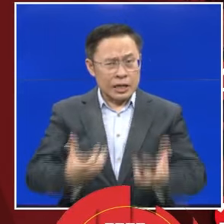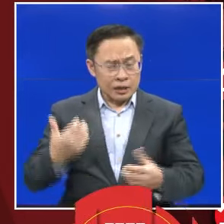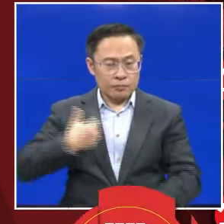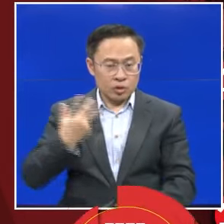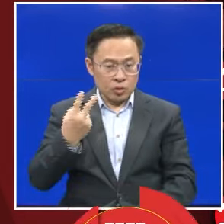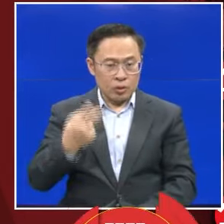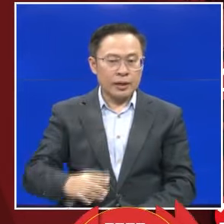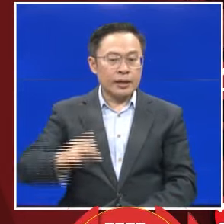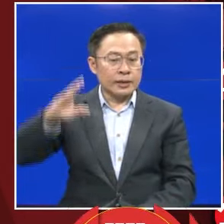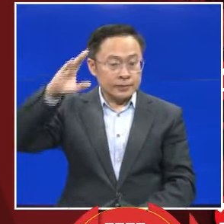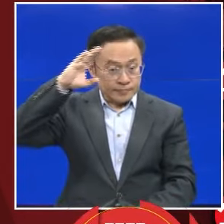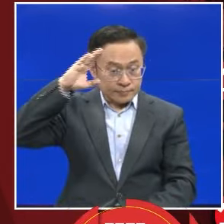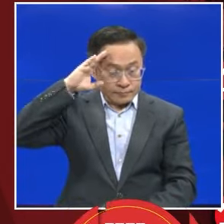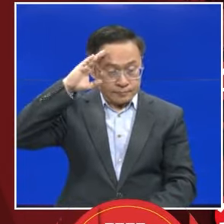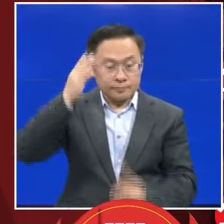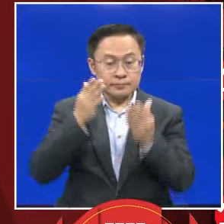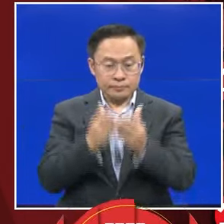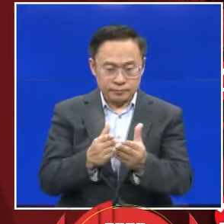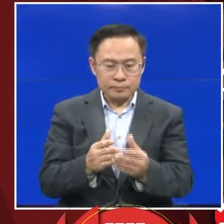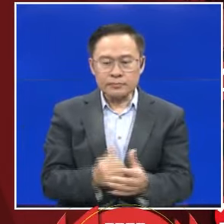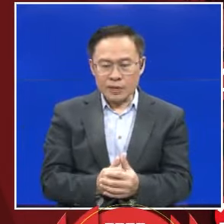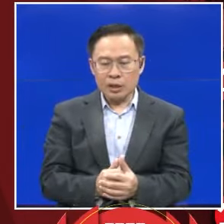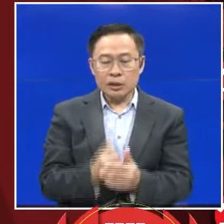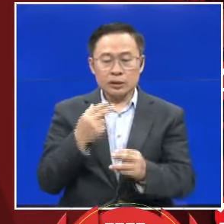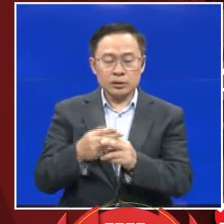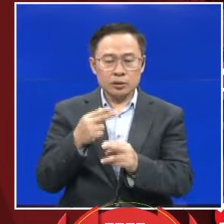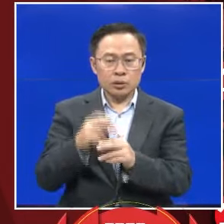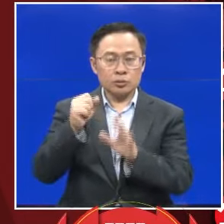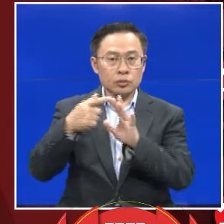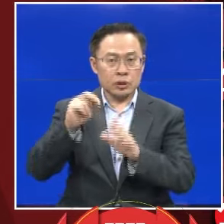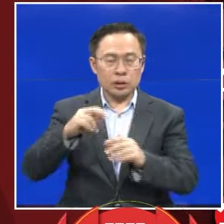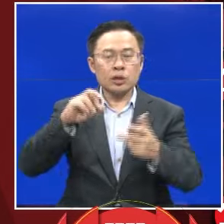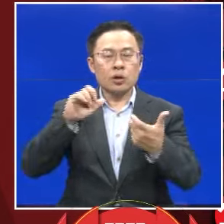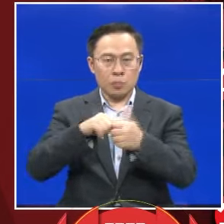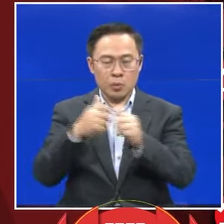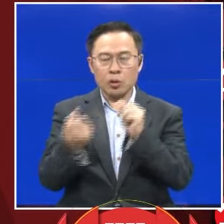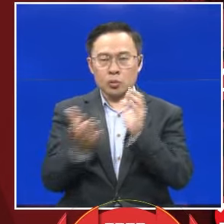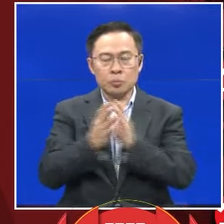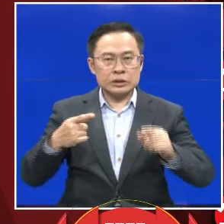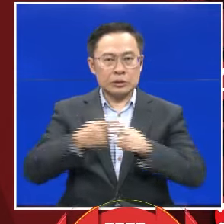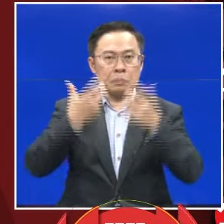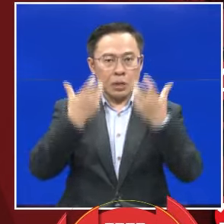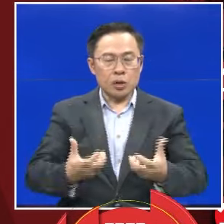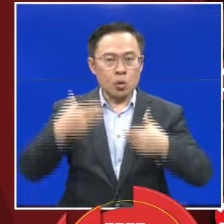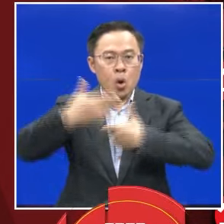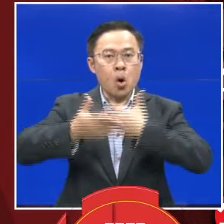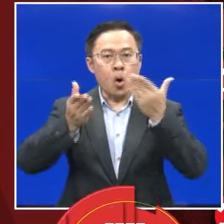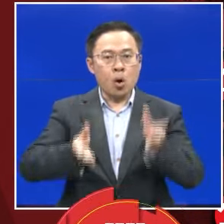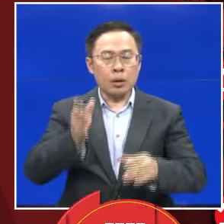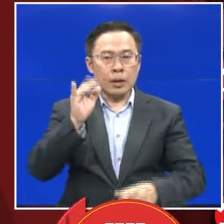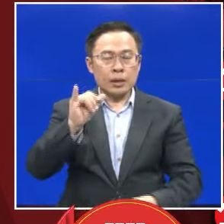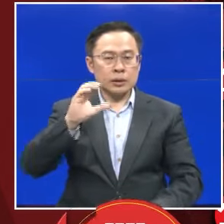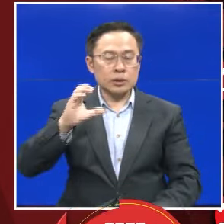พันจ่าเอกสุรินยานิตบุญครองตอนนี้เห็นบอกว่าอยู่ในหอผู้ป่วยวิกฤตอุบัติเหตุนะคะรวมไปถึงพันจ่าเอกศิวนาถอยู่สุ